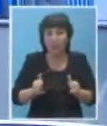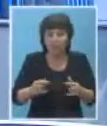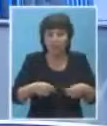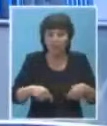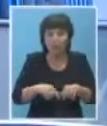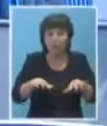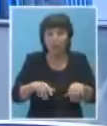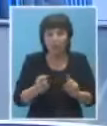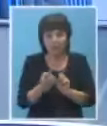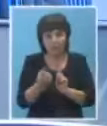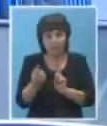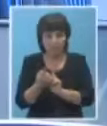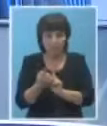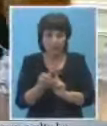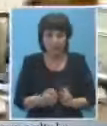Анхель Гуриямен кездесті.